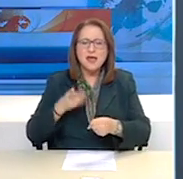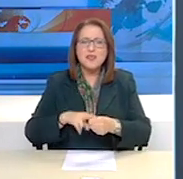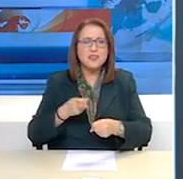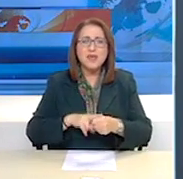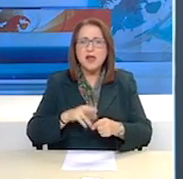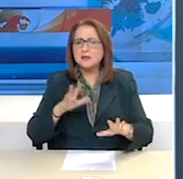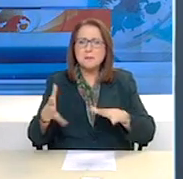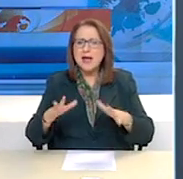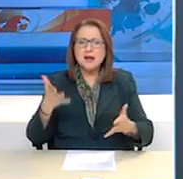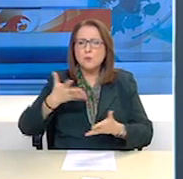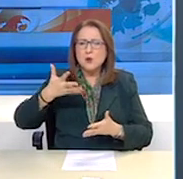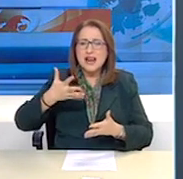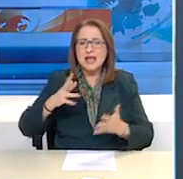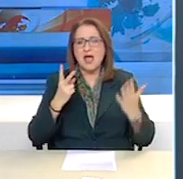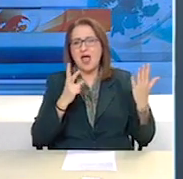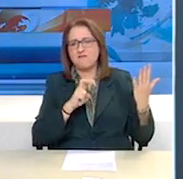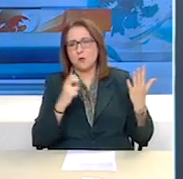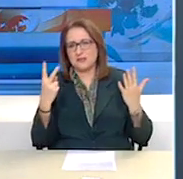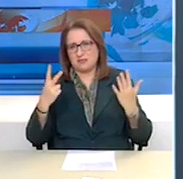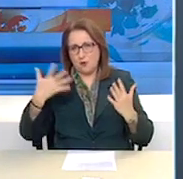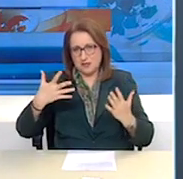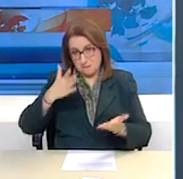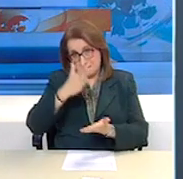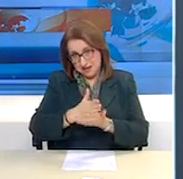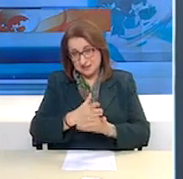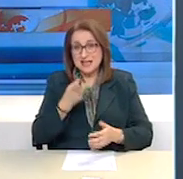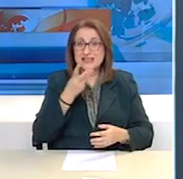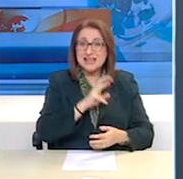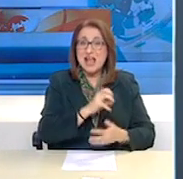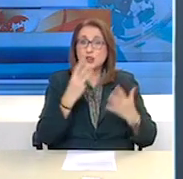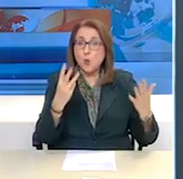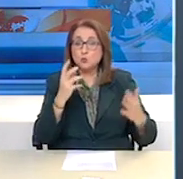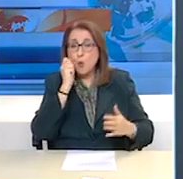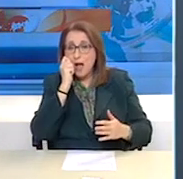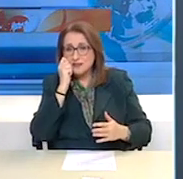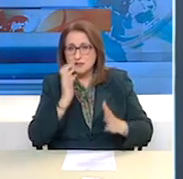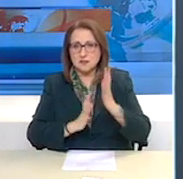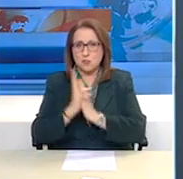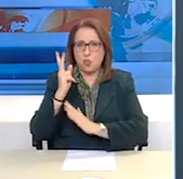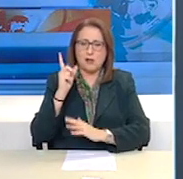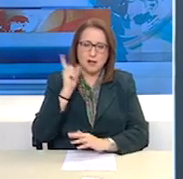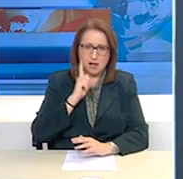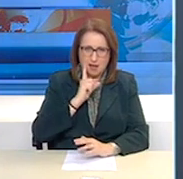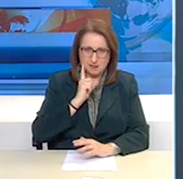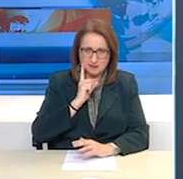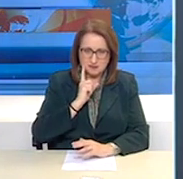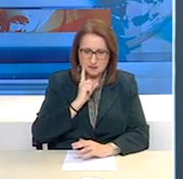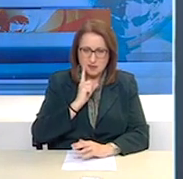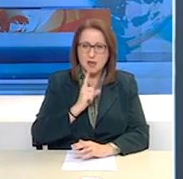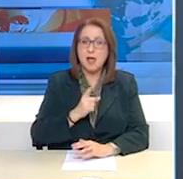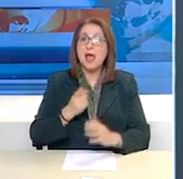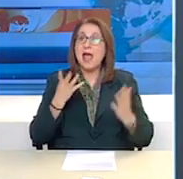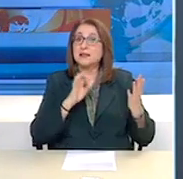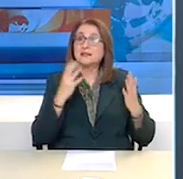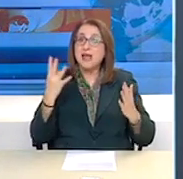ήταν τα 72 έτη, με 38 άνδρες και 12 γυναίκες. Το 94% είχε κάποιο